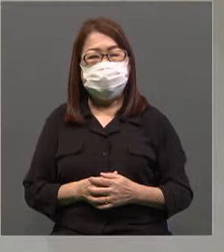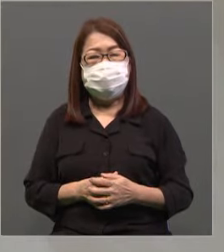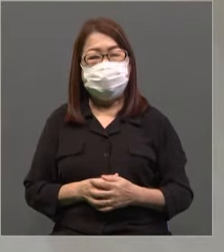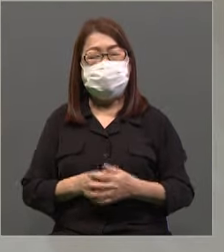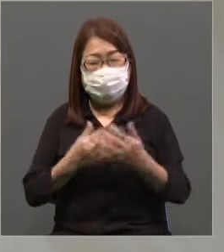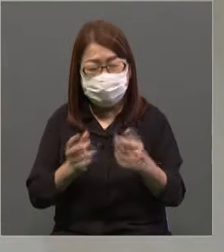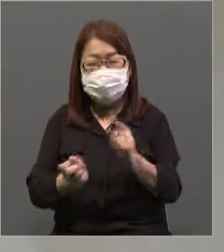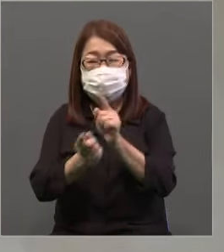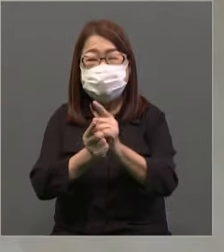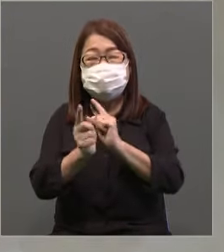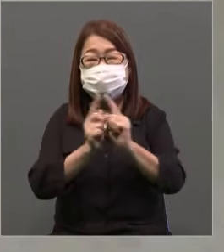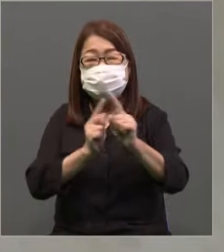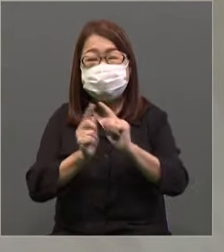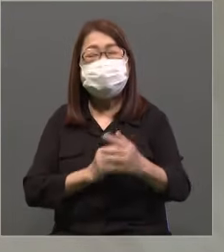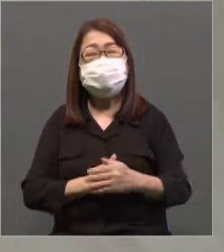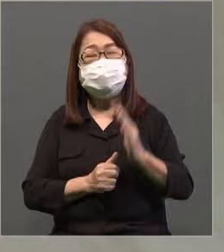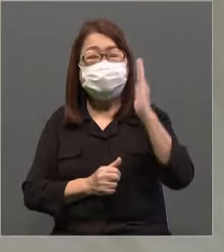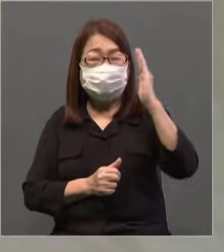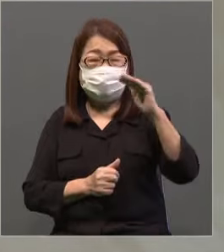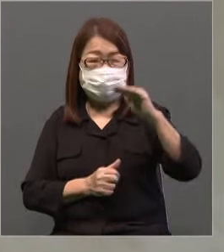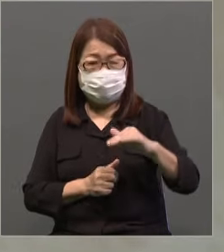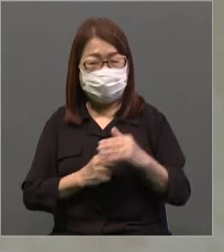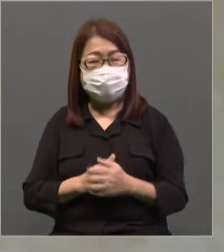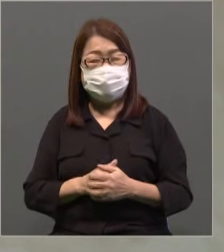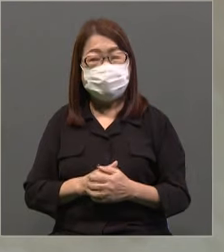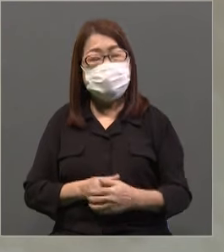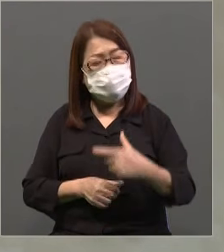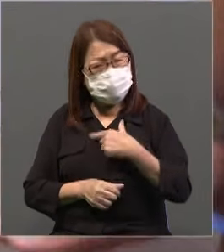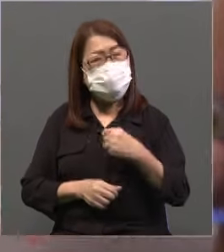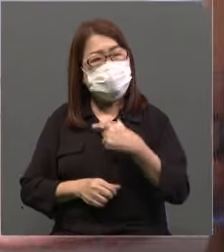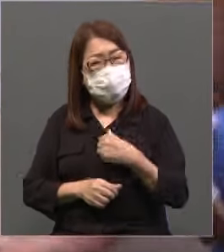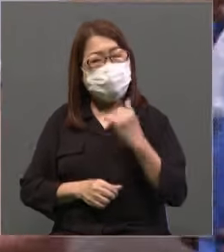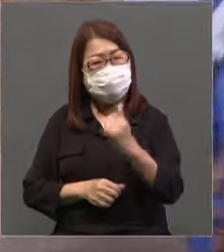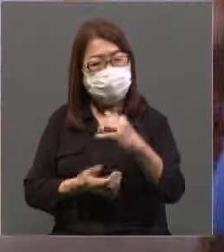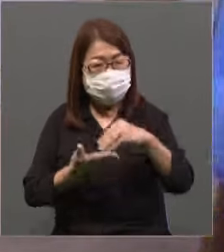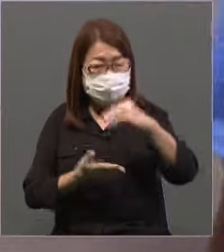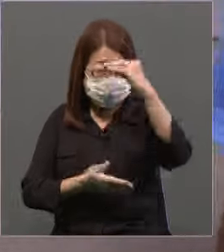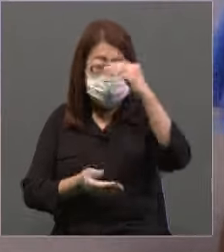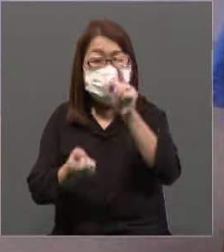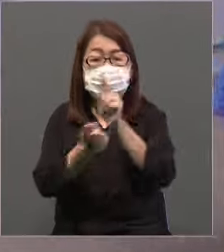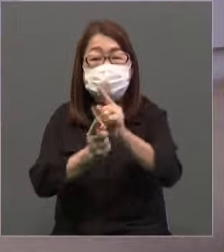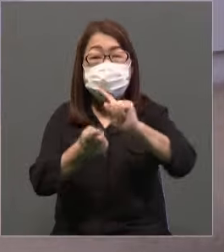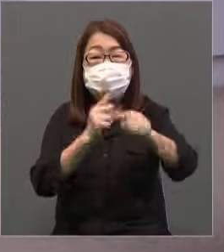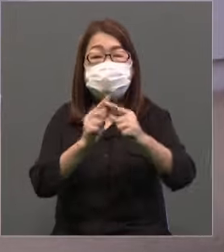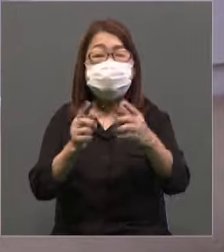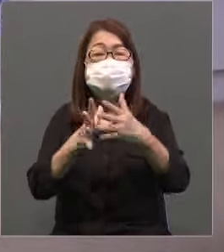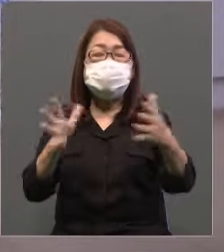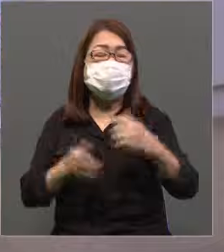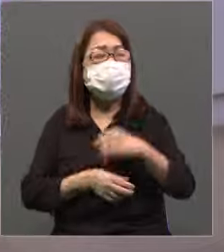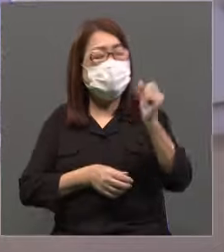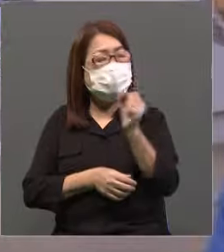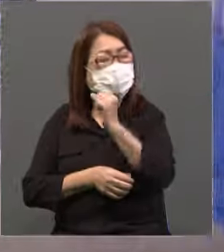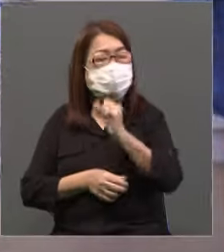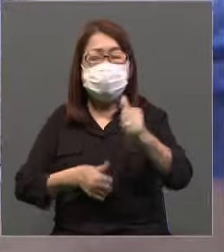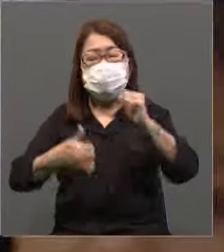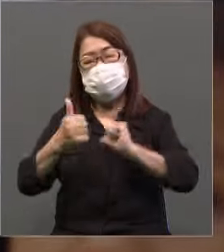เราได้มีโอกาสพูดคุยกับน้องโยเคนโยเคนบอกว่าชอบมาเรียนที่นี่เพราะได้มาเจอเพื่อนๆได้มาร้องเพลงมาเล่น